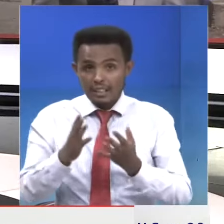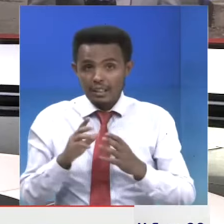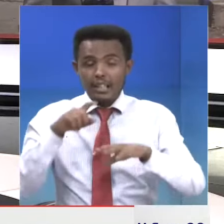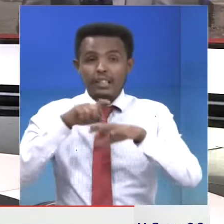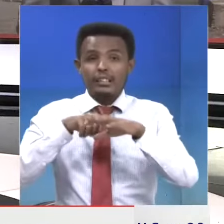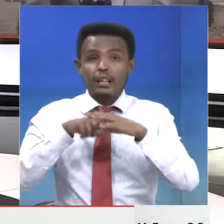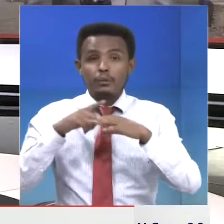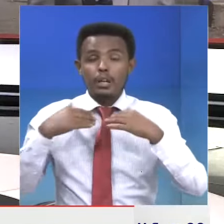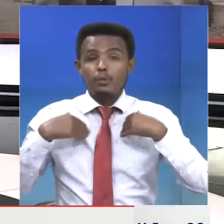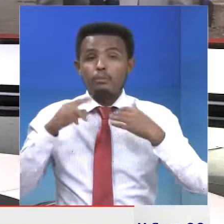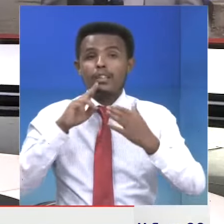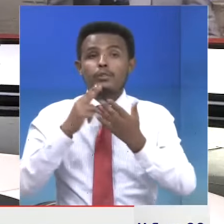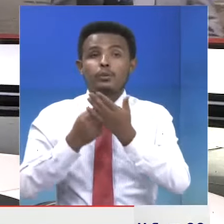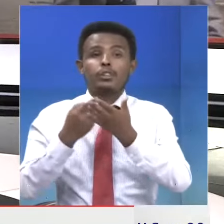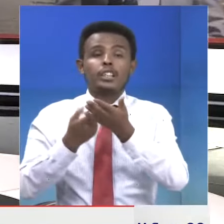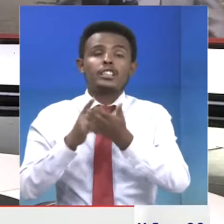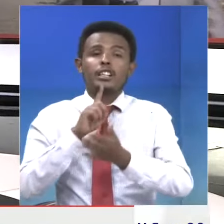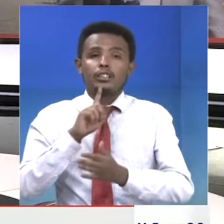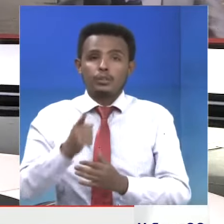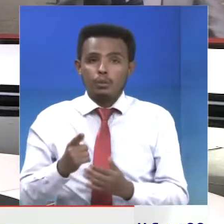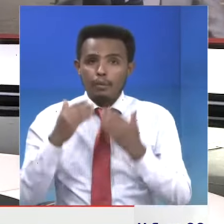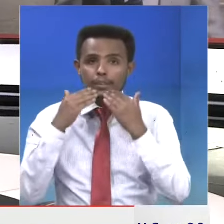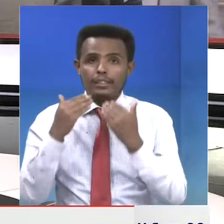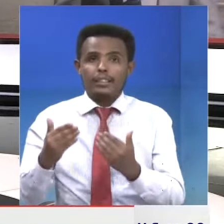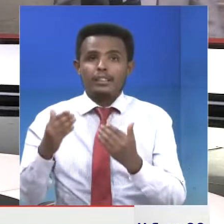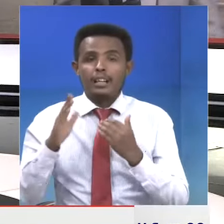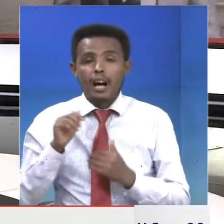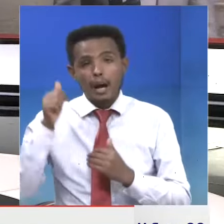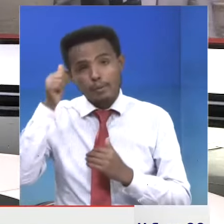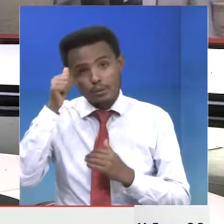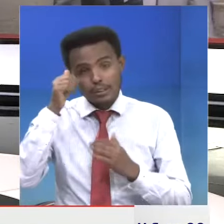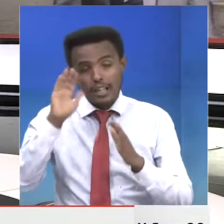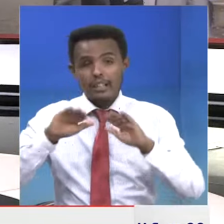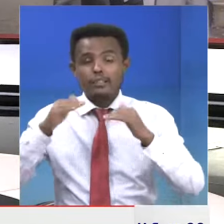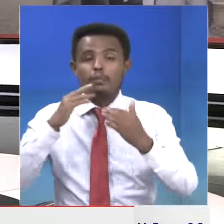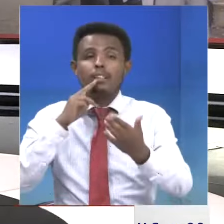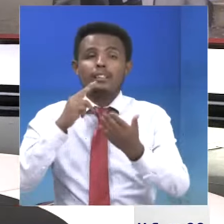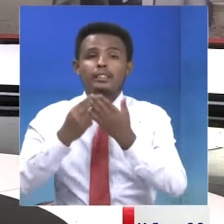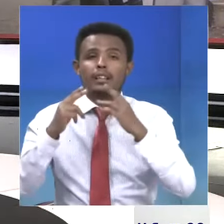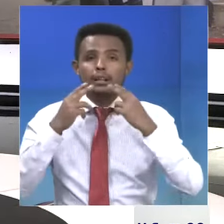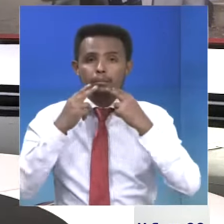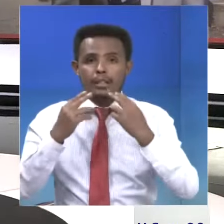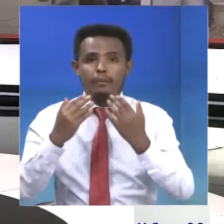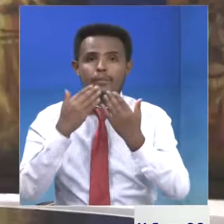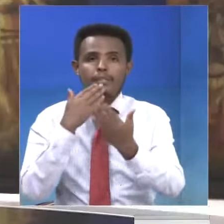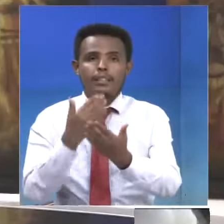ያሉኝ መረጃዎች እነዚህ ናቸው። አብዮት፣ ላደረስከን መረጃ እናመሰግናለን። መልካም ቀን ይሁንልህ።